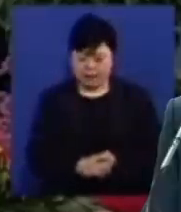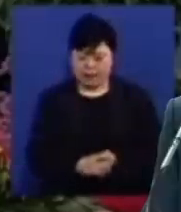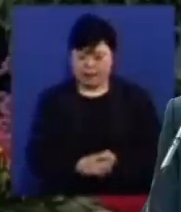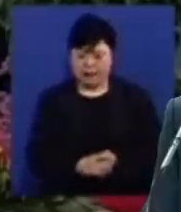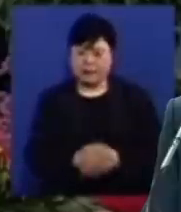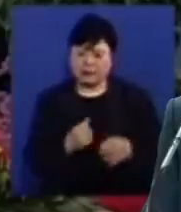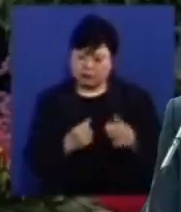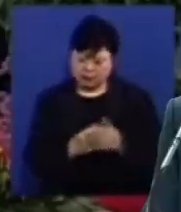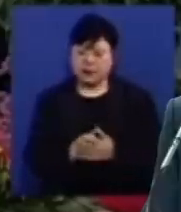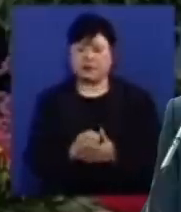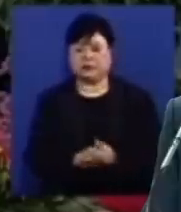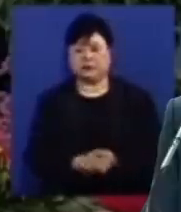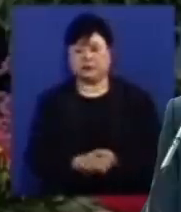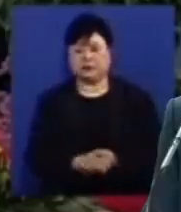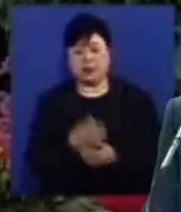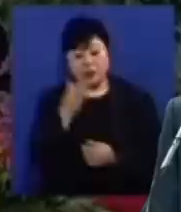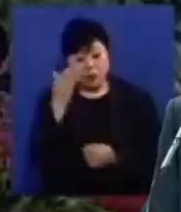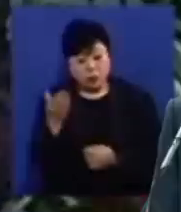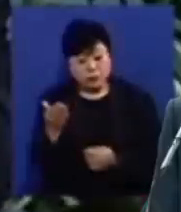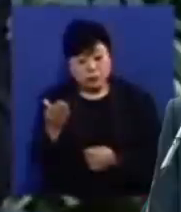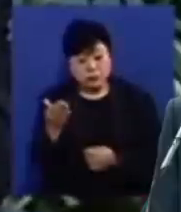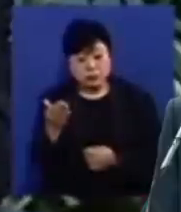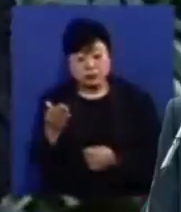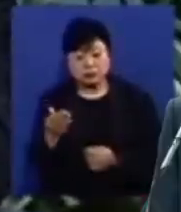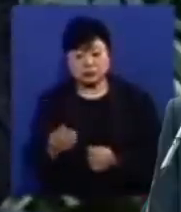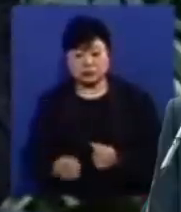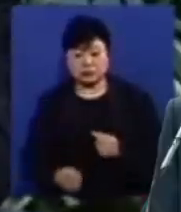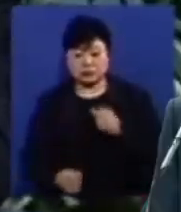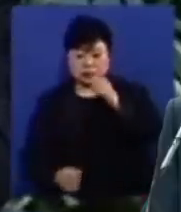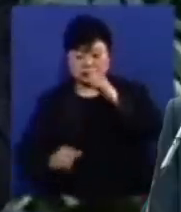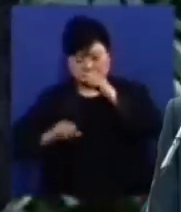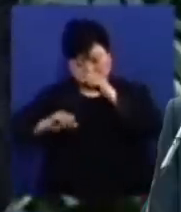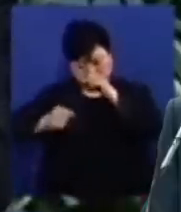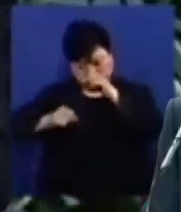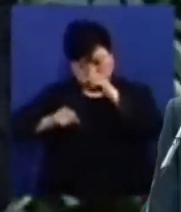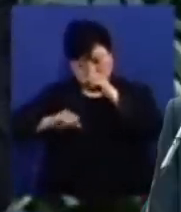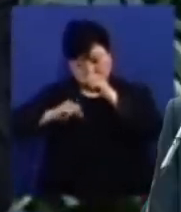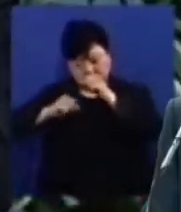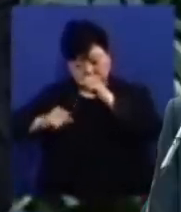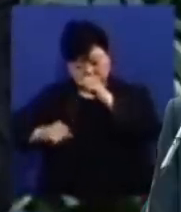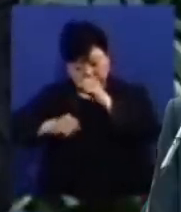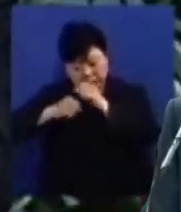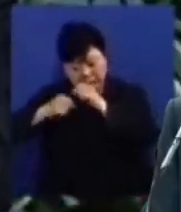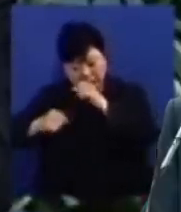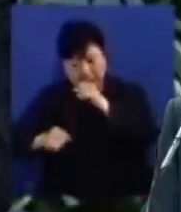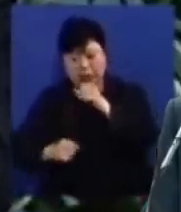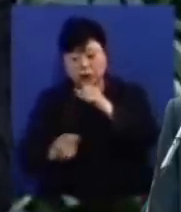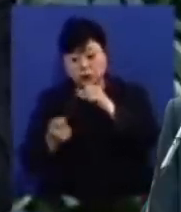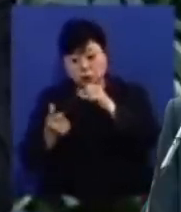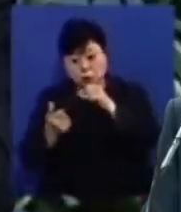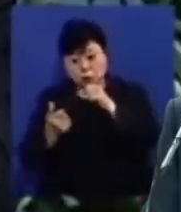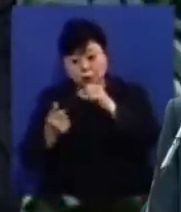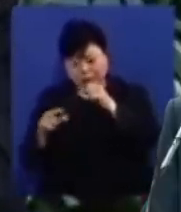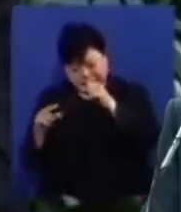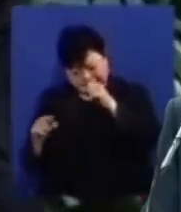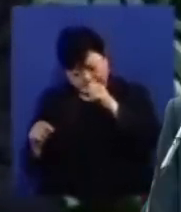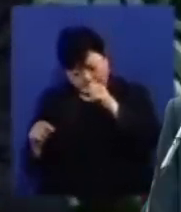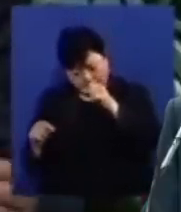이건 이해가 돼요. 여러분, 우리 지구를 둘러싸고 있는 대기층이 조금만